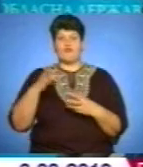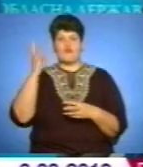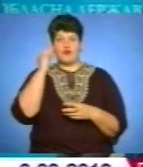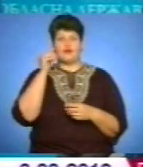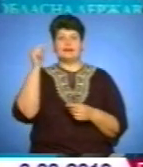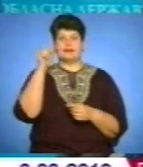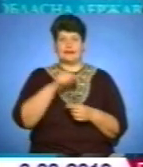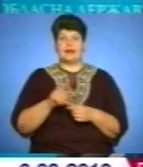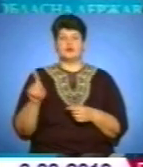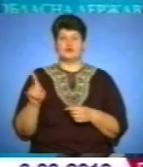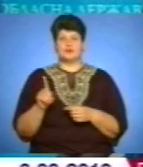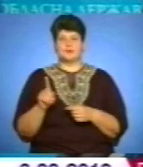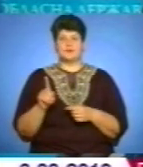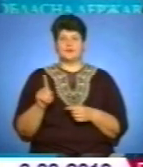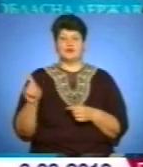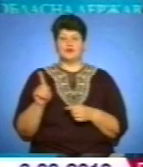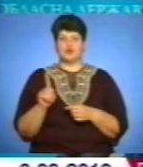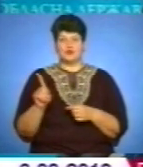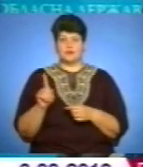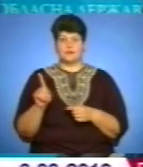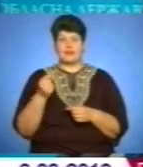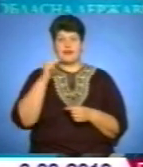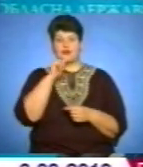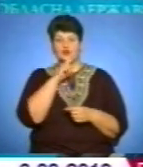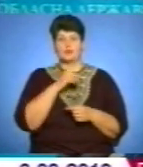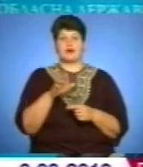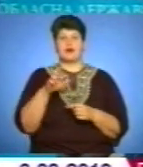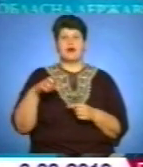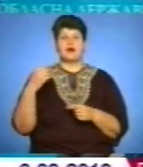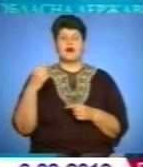те, що економіка краю